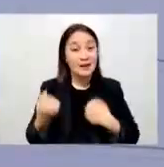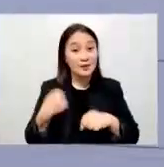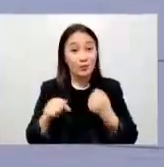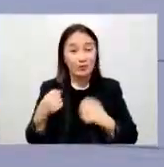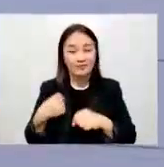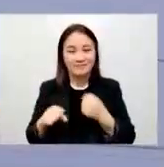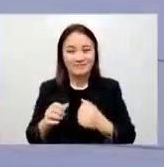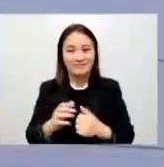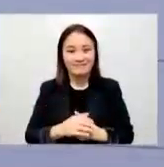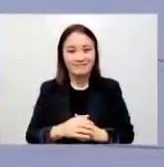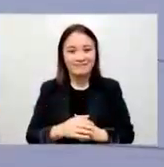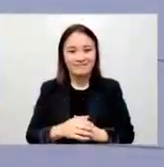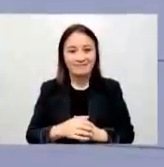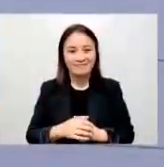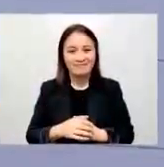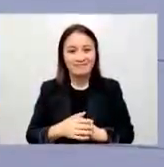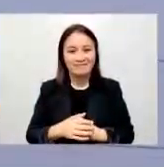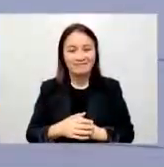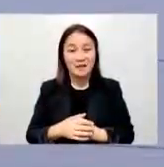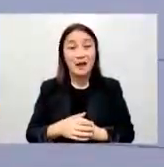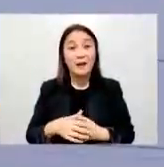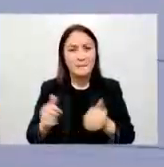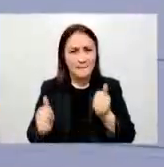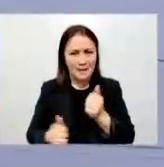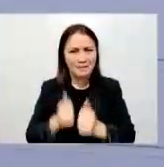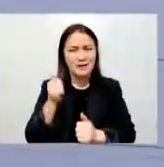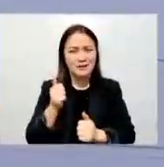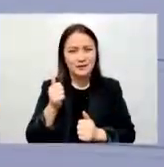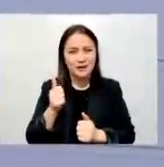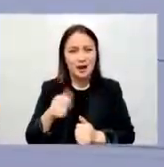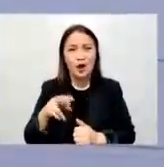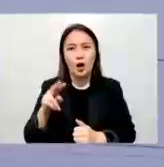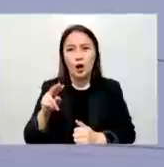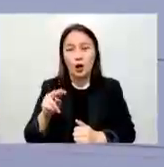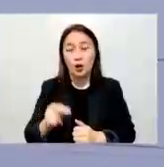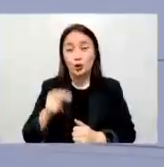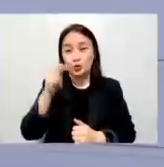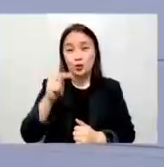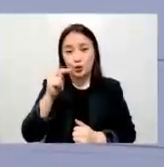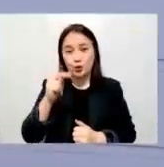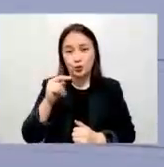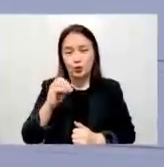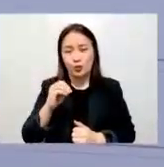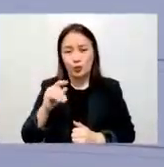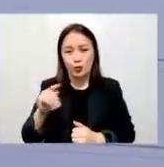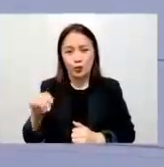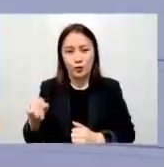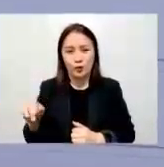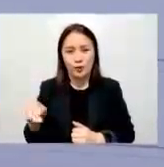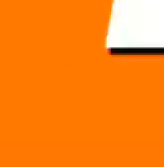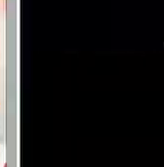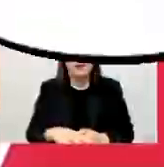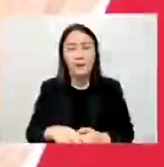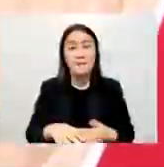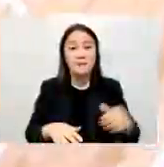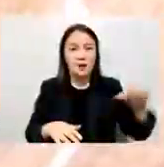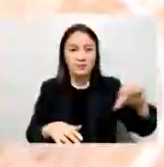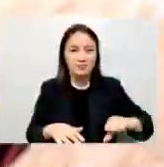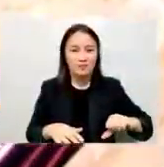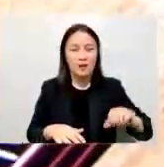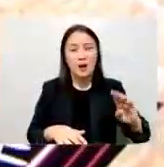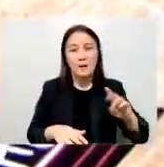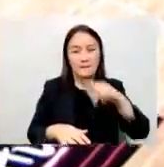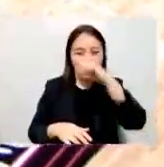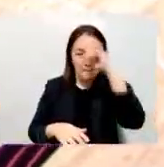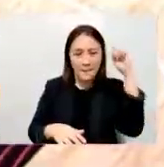Pasok na sa playoffs ng PBA Commissioner's Cup ang Northport Batang Pier matapos talunin ang Blackwater Bossing. Nasungkit ng Batang